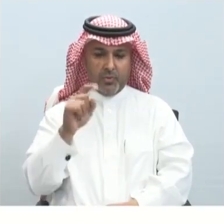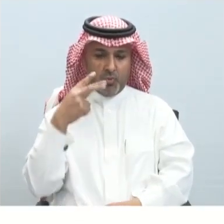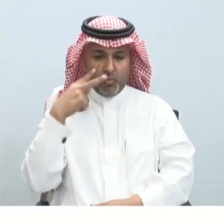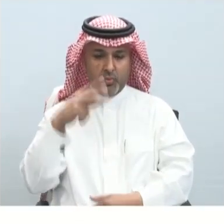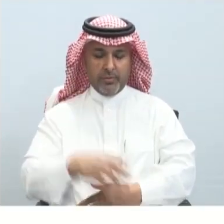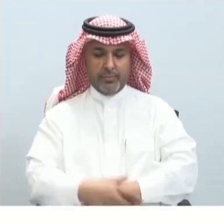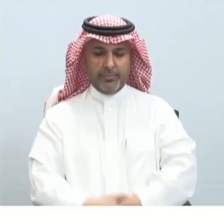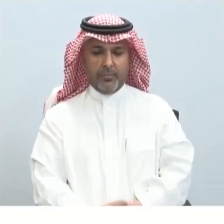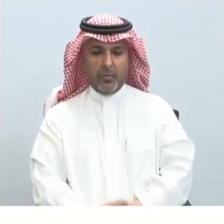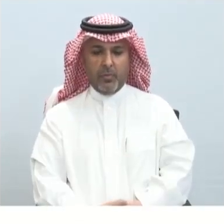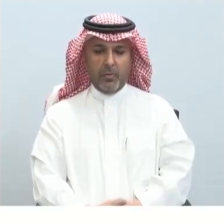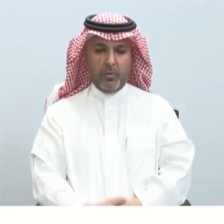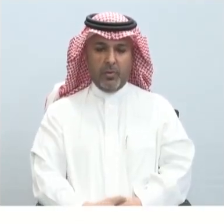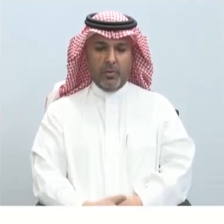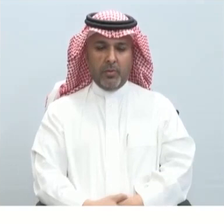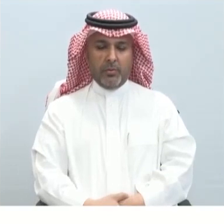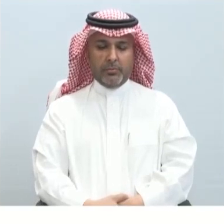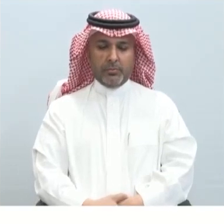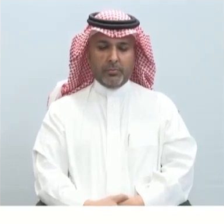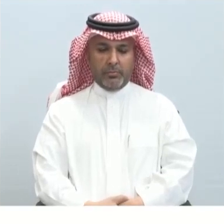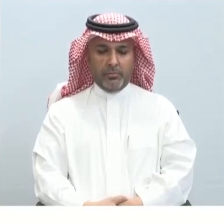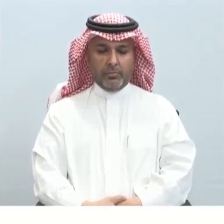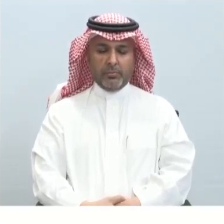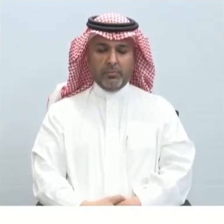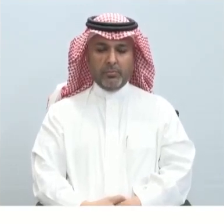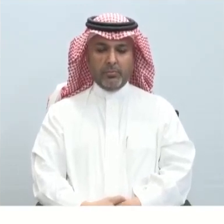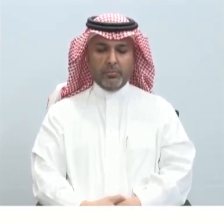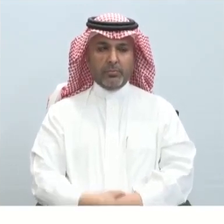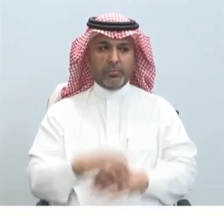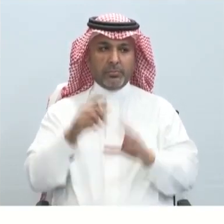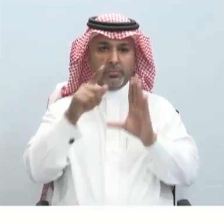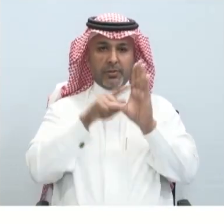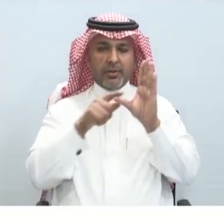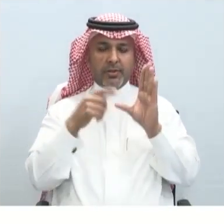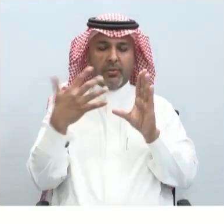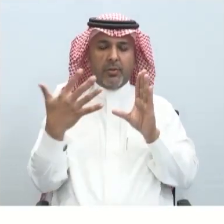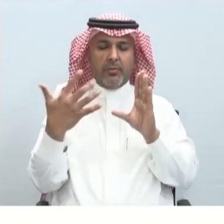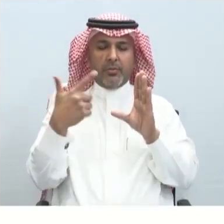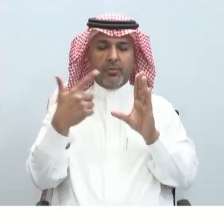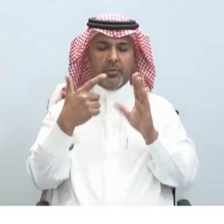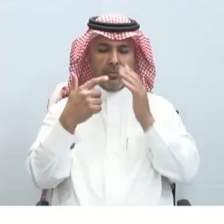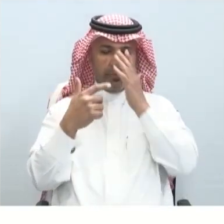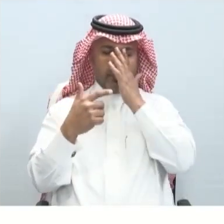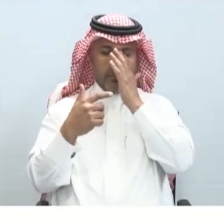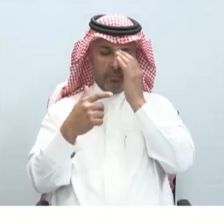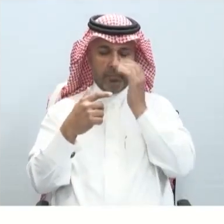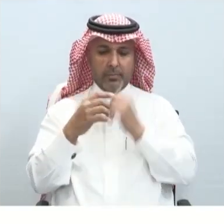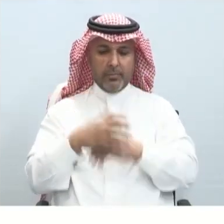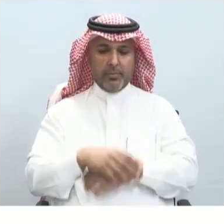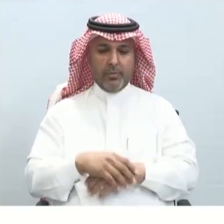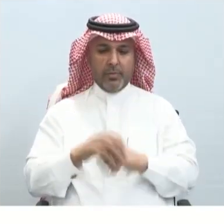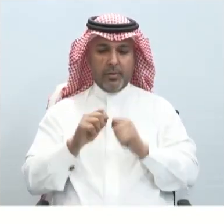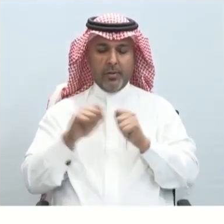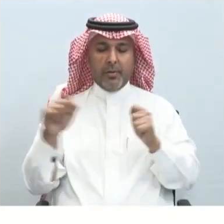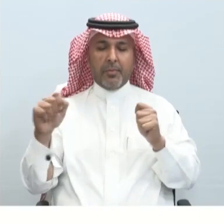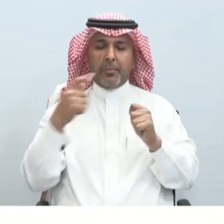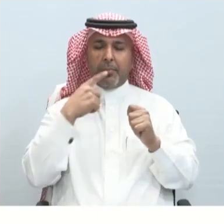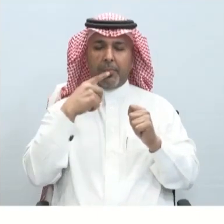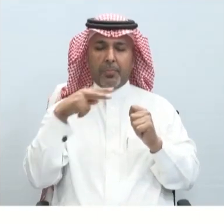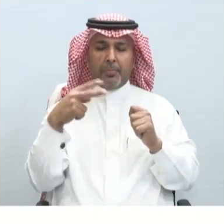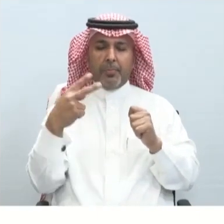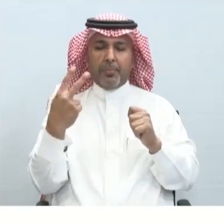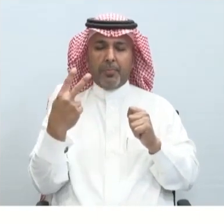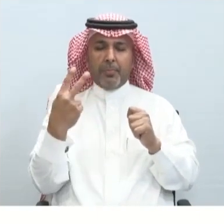عندنا هذه المساحه ايضا قال لك هنا الزاويه 75 درجه والاضلاع 100 و200 سم